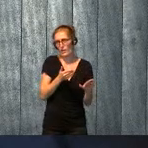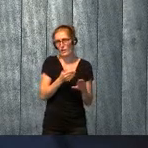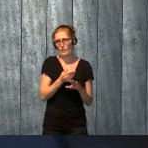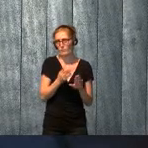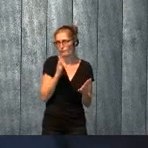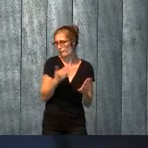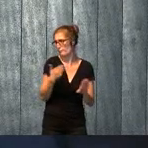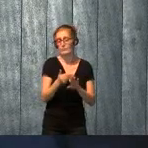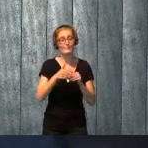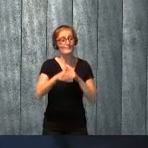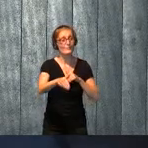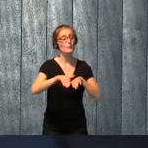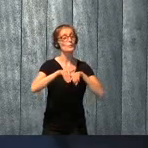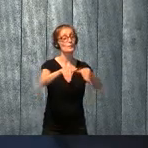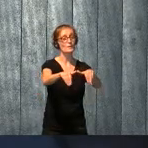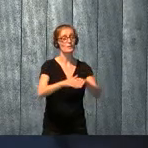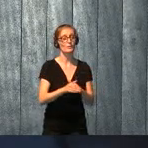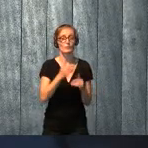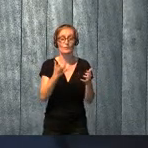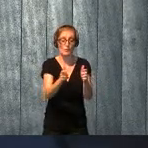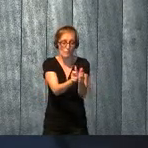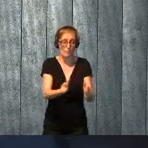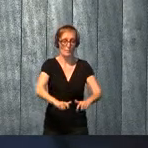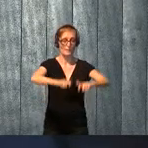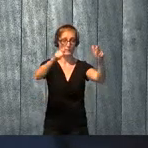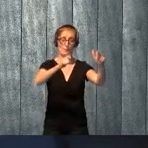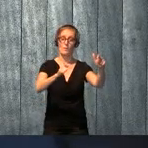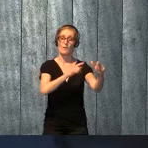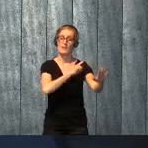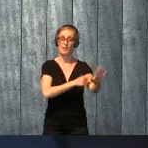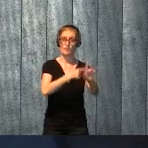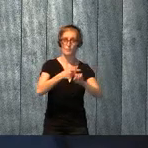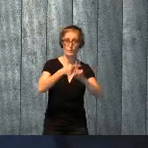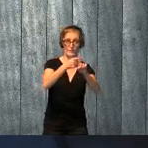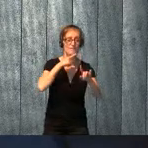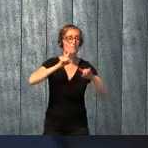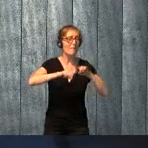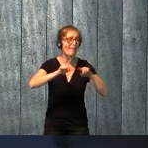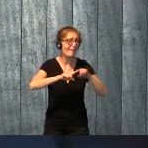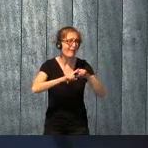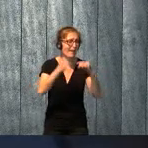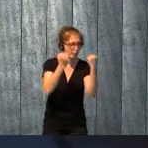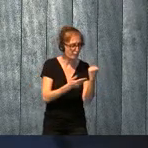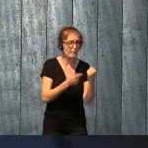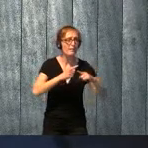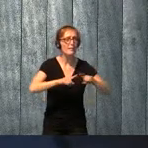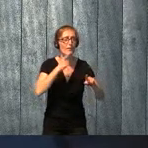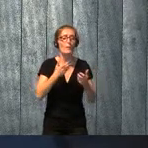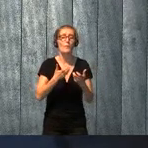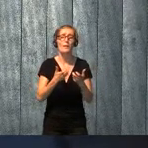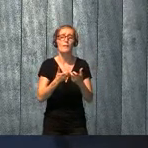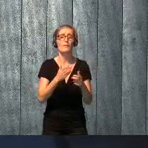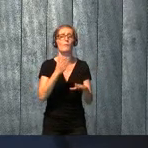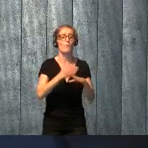autrement en utilisant, en créant des bâtiments à énergie positive, en utilisant des matériaux différents, j'ai parlé tout à l'heure du bois qui stocke le